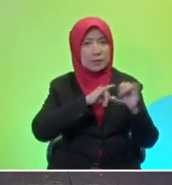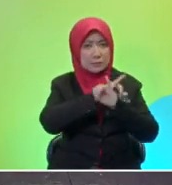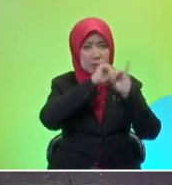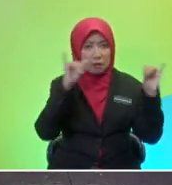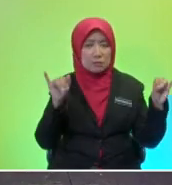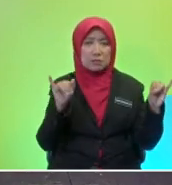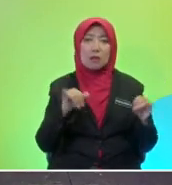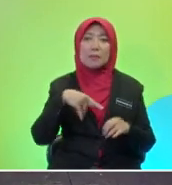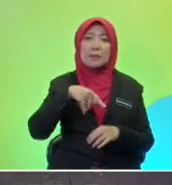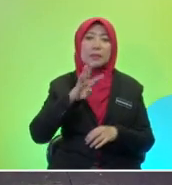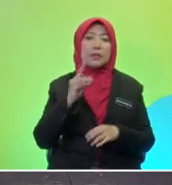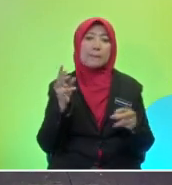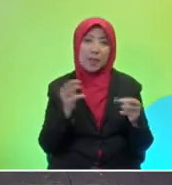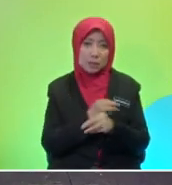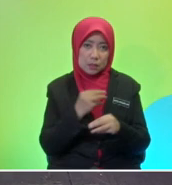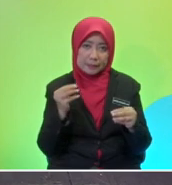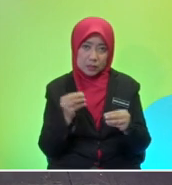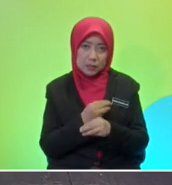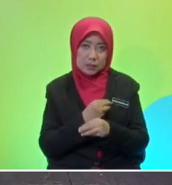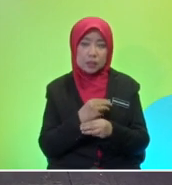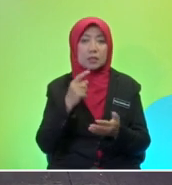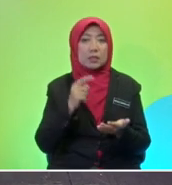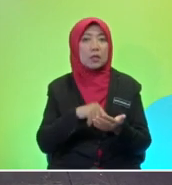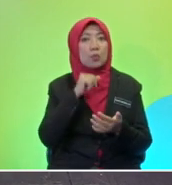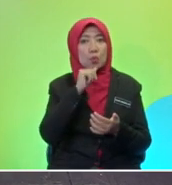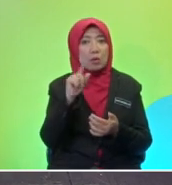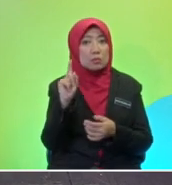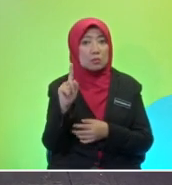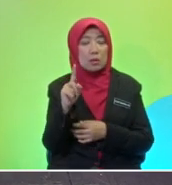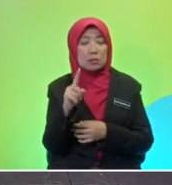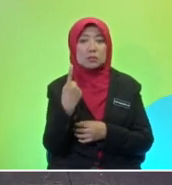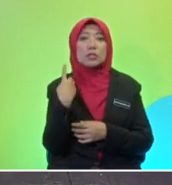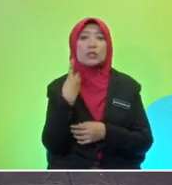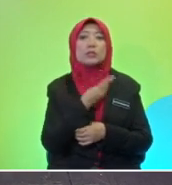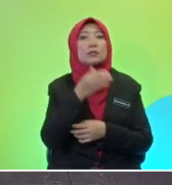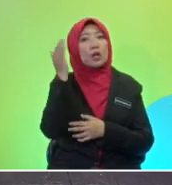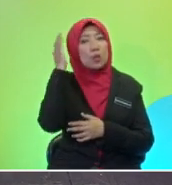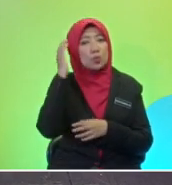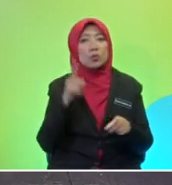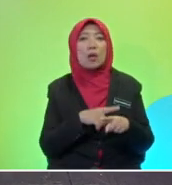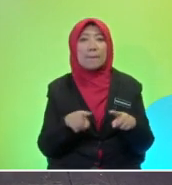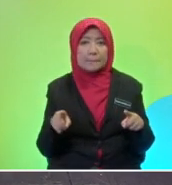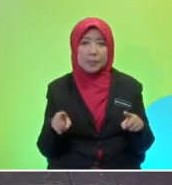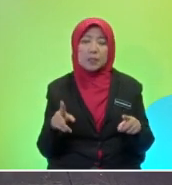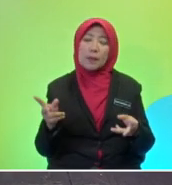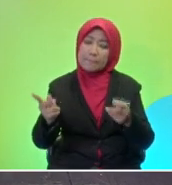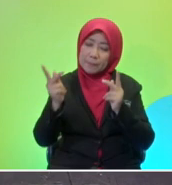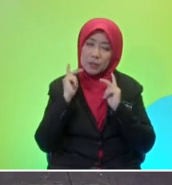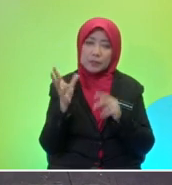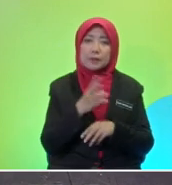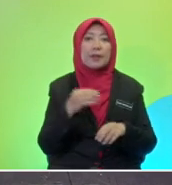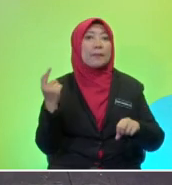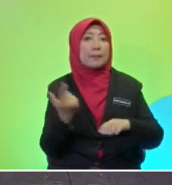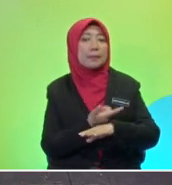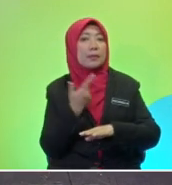dalam matematika pencerahan ini bukan sekadar kita mengetahui tetapi kita harus teliti kembali dan juga praktikan